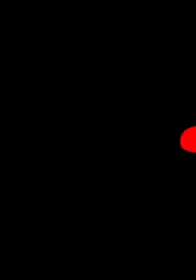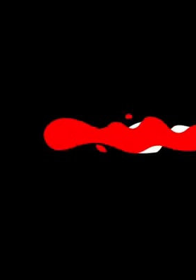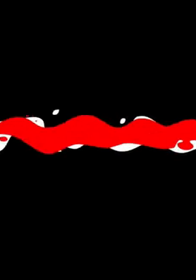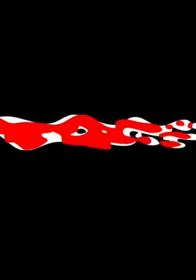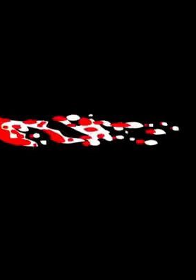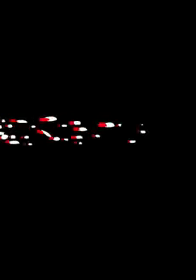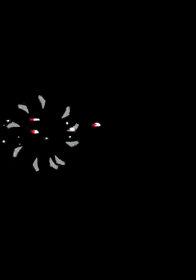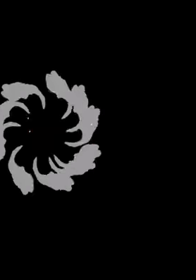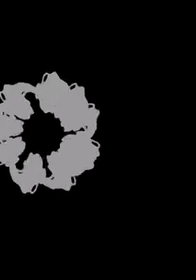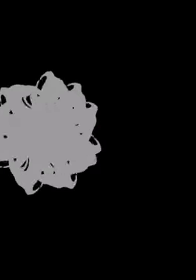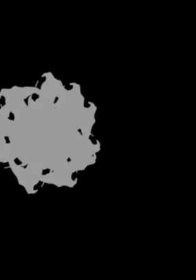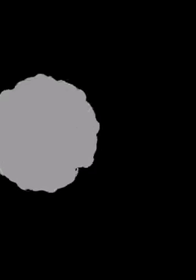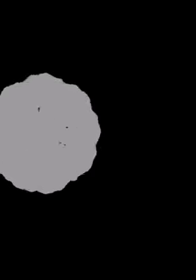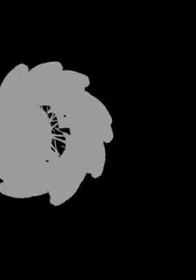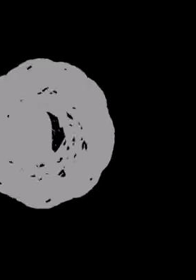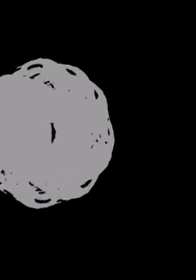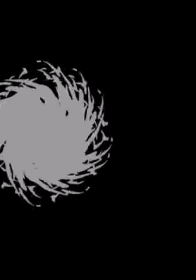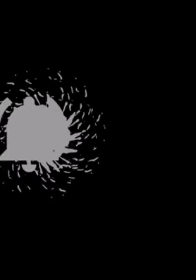ইউ